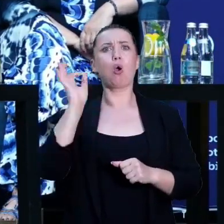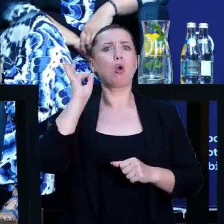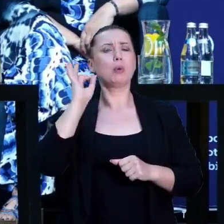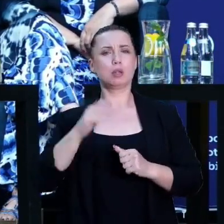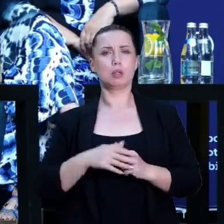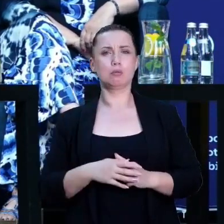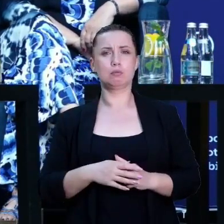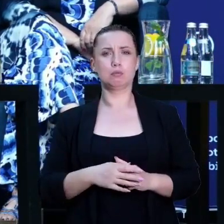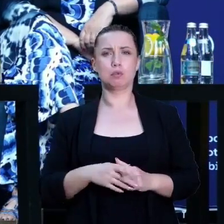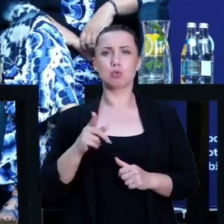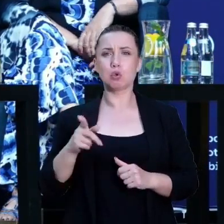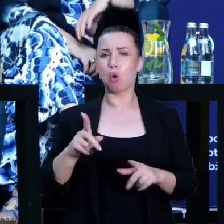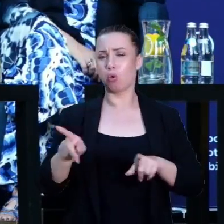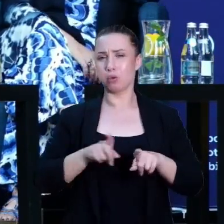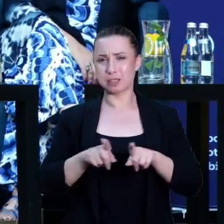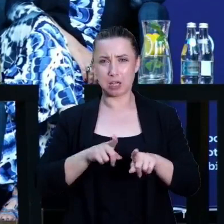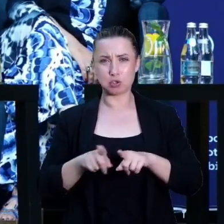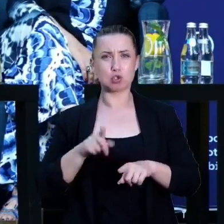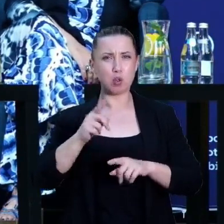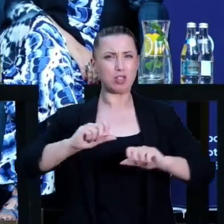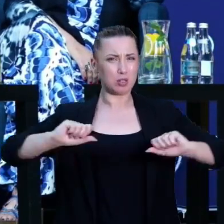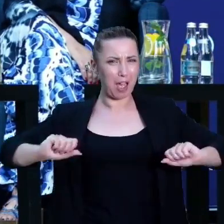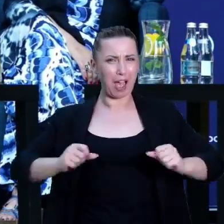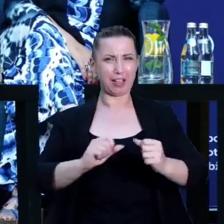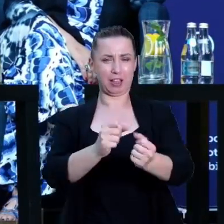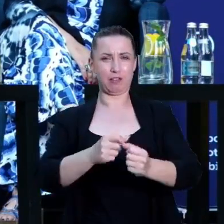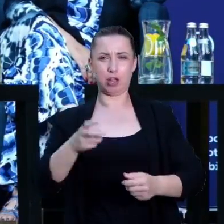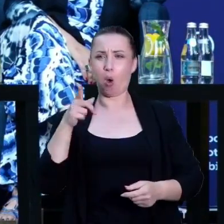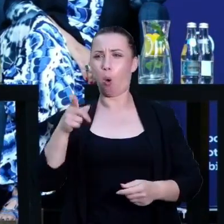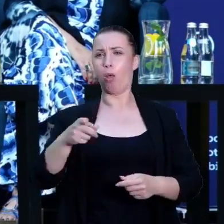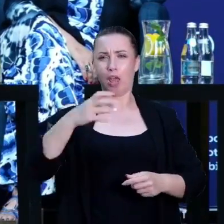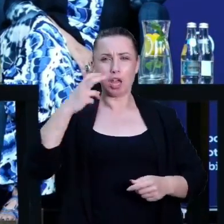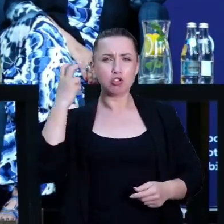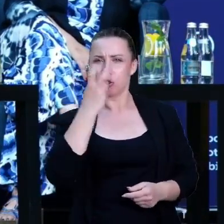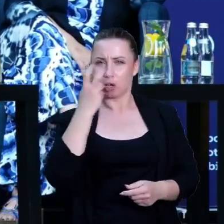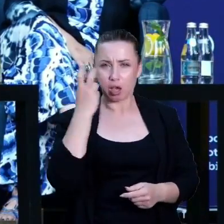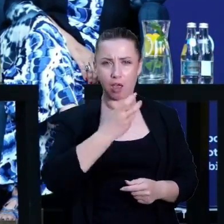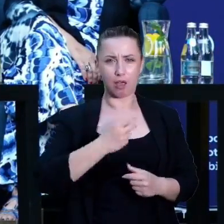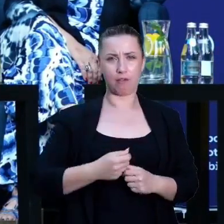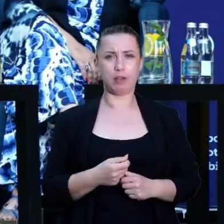To znaczy, że one są ciągle jakby aktywne, żywe, ciekawe, prawda?